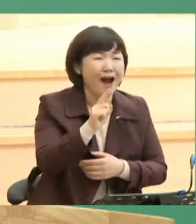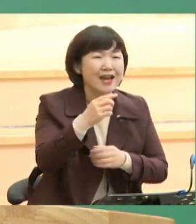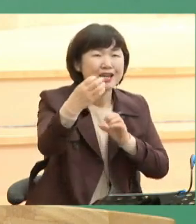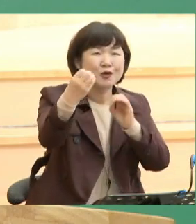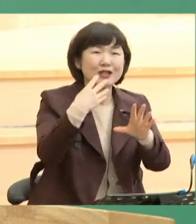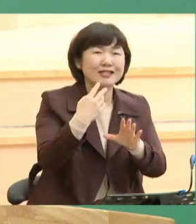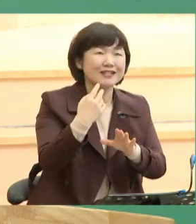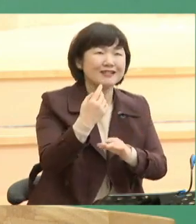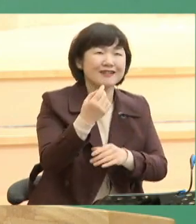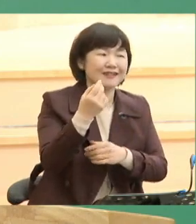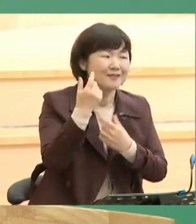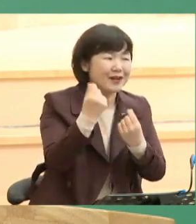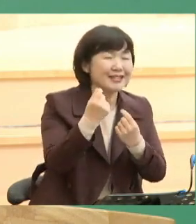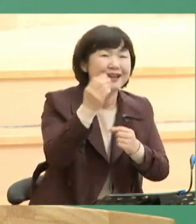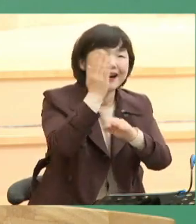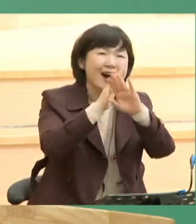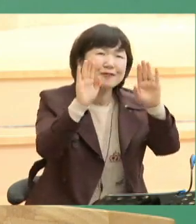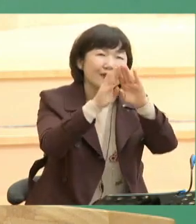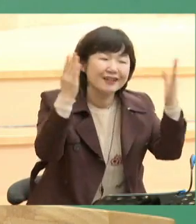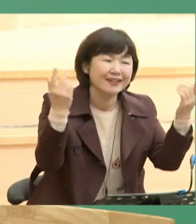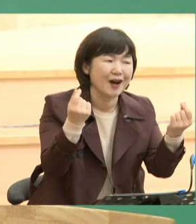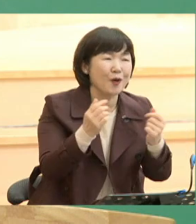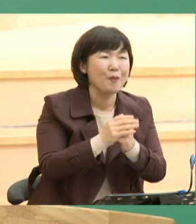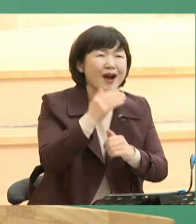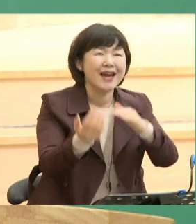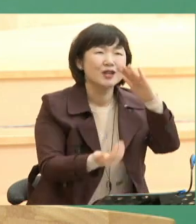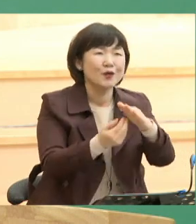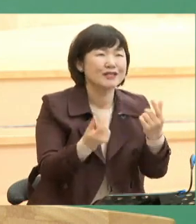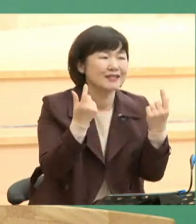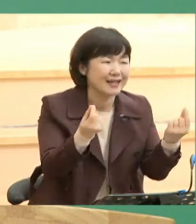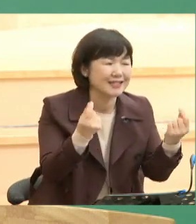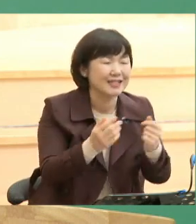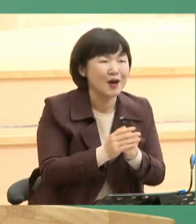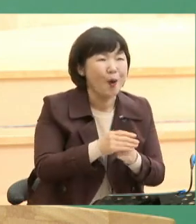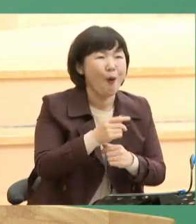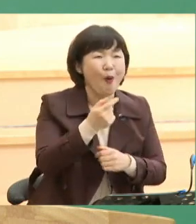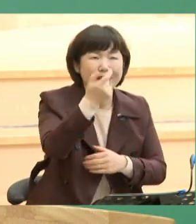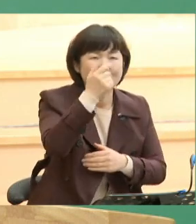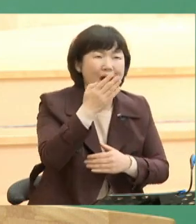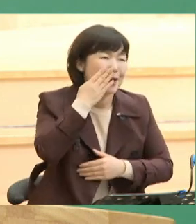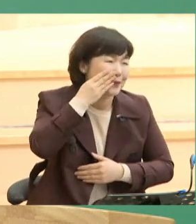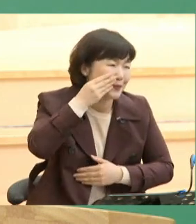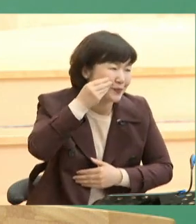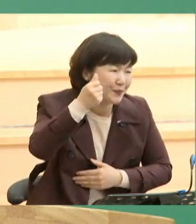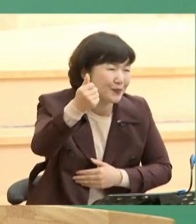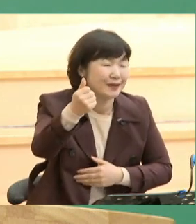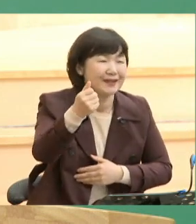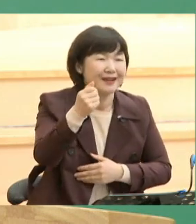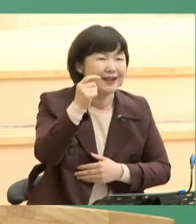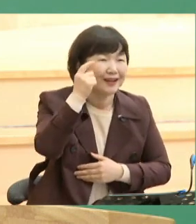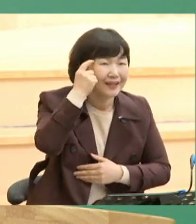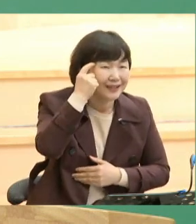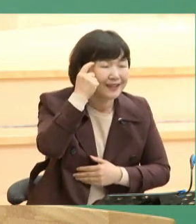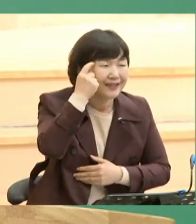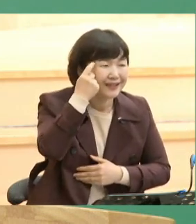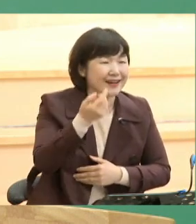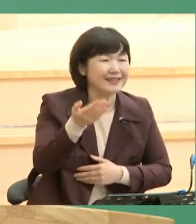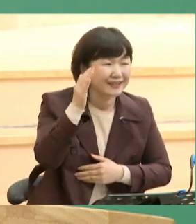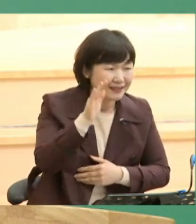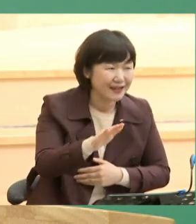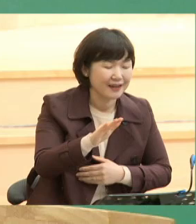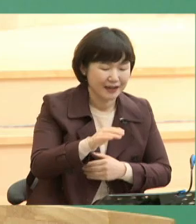만일 물이 열리는 것 같고 또 열리니까 꼬막 기도가 막 제대로 된것 같은데 내 마음은 그런데